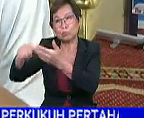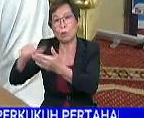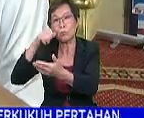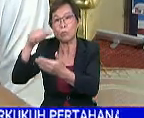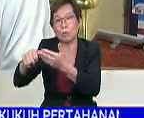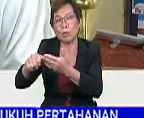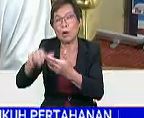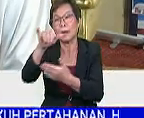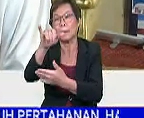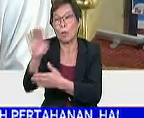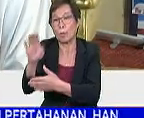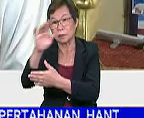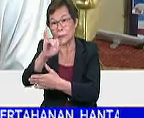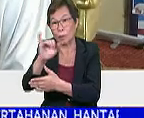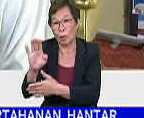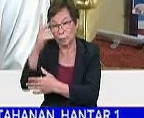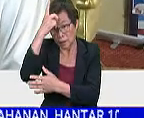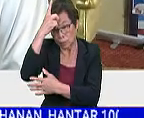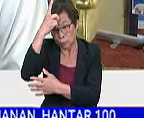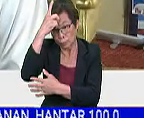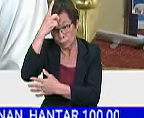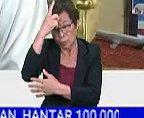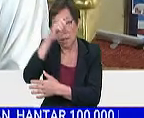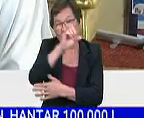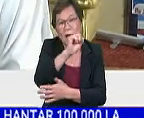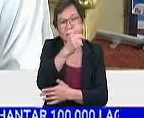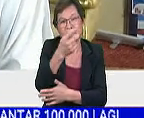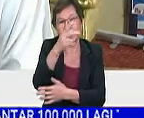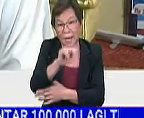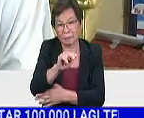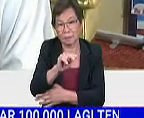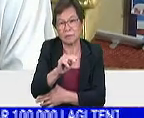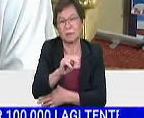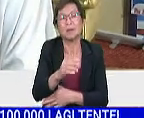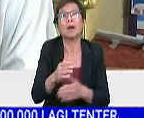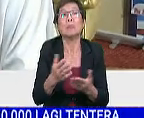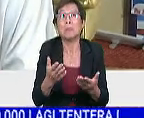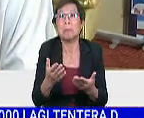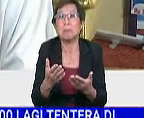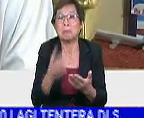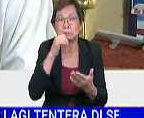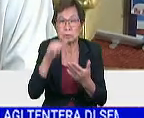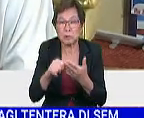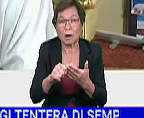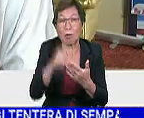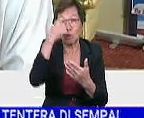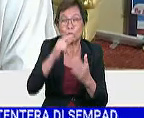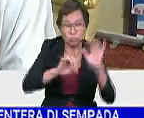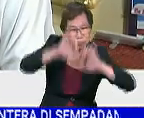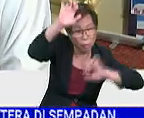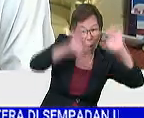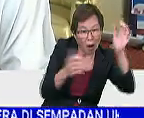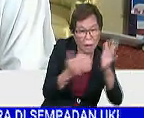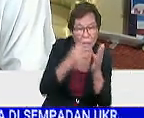yang berhormat Datuk Seri Panglima skn supaya dinilai balik beberapa program